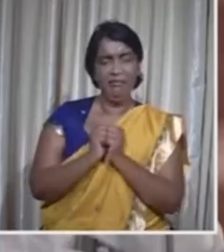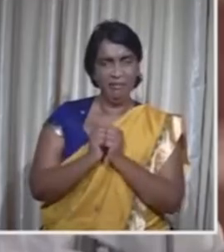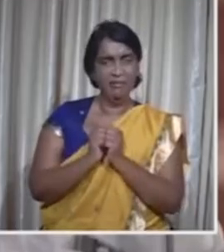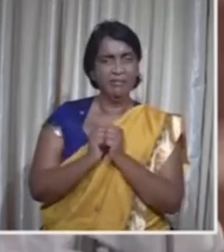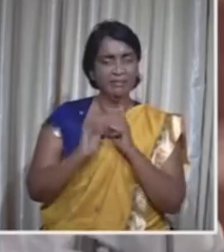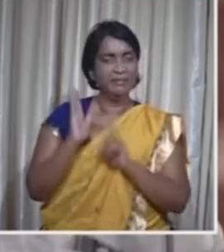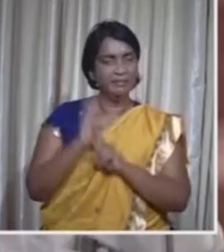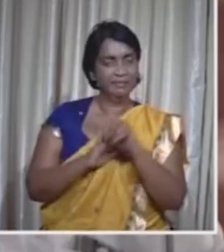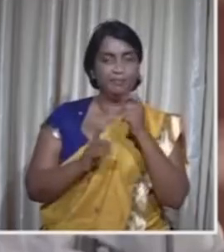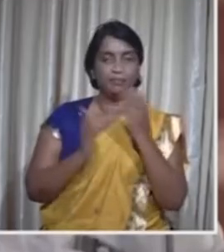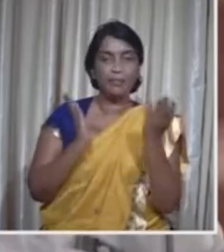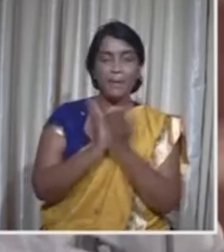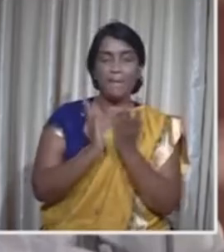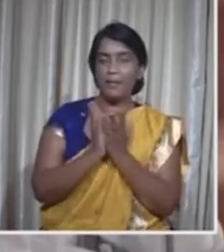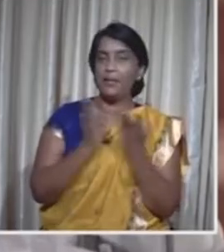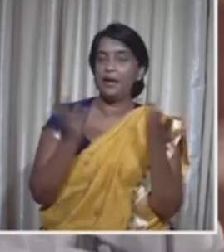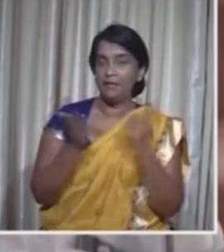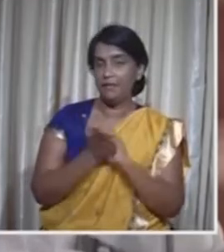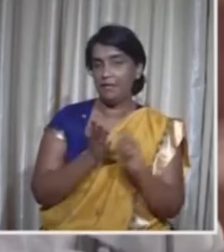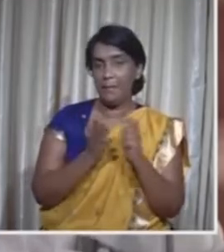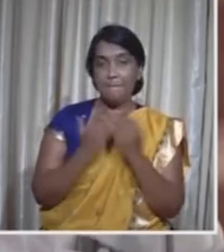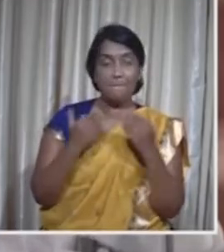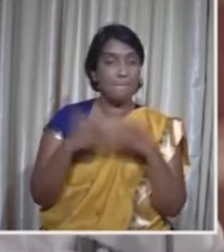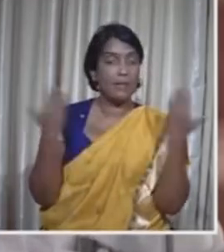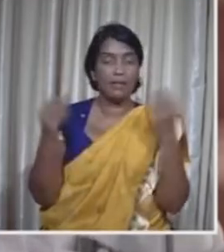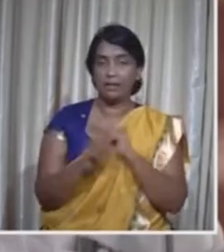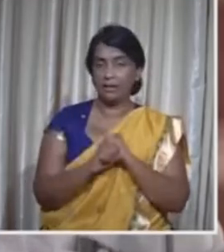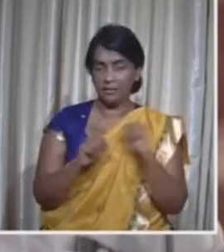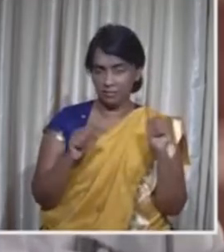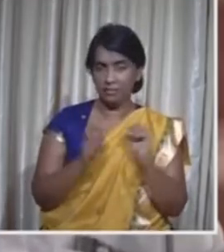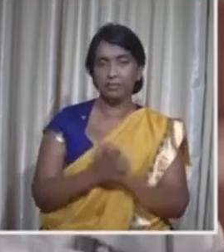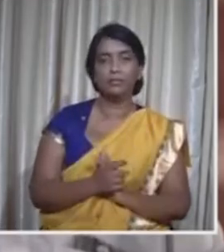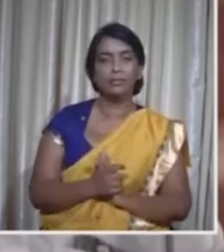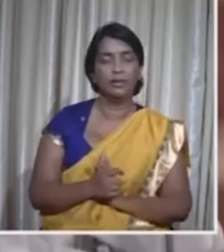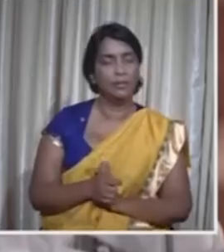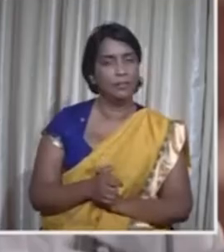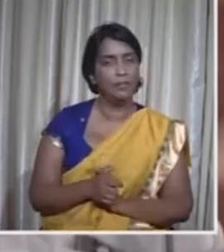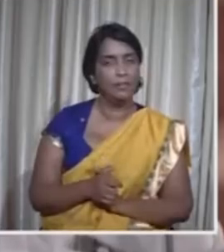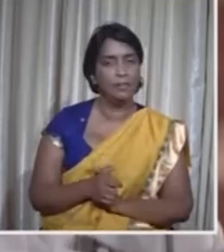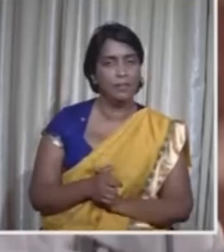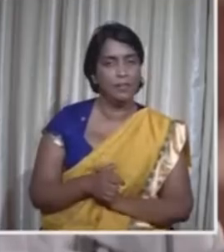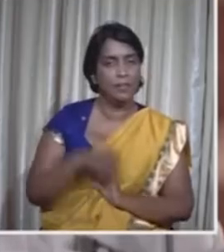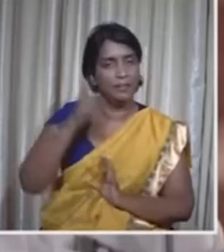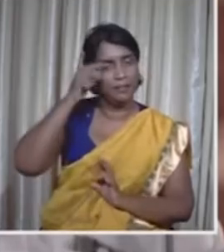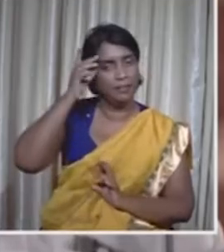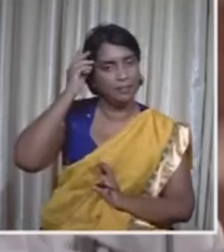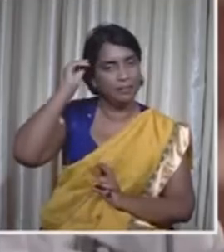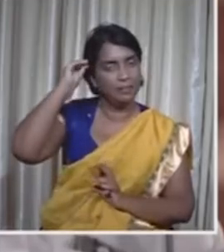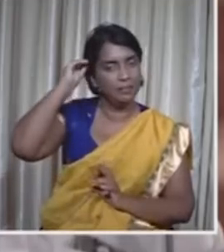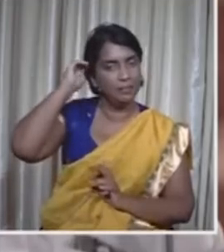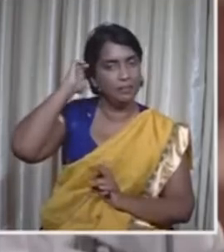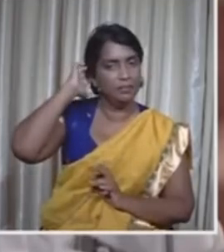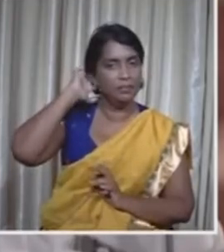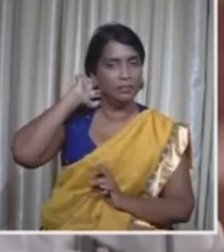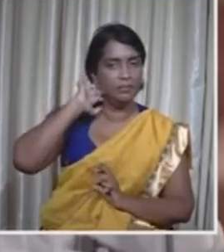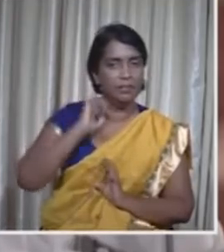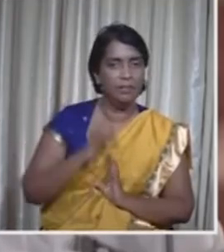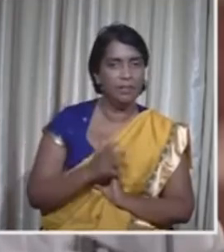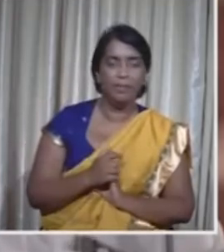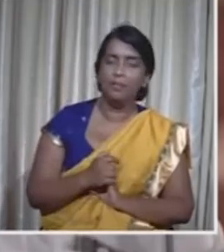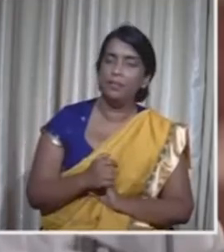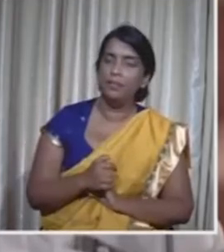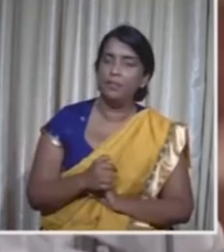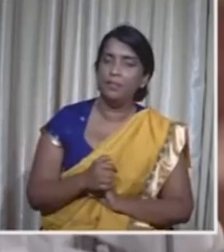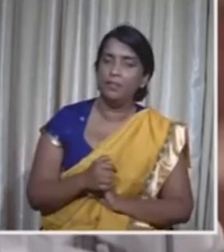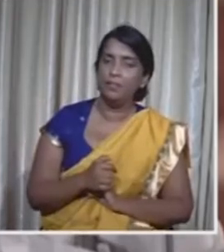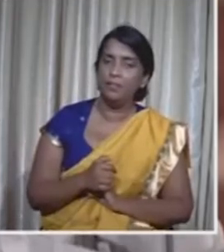அந்த நேரத்தில் இந்த பரீட்சைகள் வன்னி பகுதிகளிலும் யாழ்ப்பாணத்திலும் நடத்தப்பட்ட வரலாறு உண்டு. பல புத்தகங்கள் அந்த காலத்திலே வெளியீடு செய்யப்படுகிற பொழுது